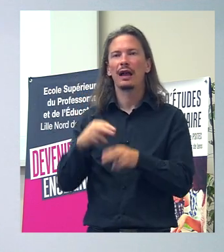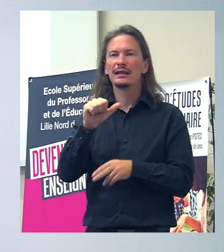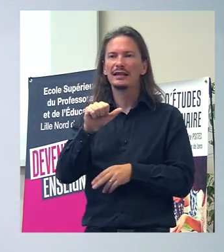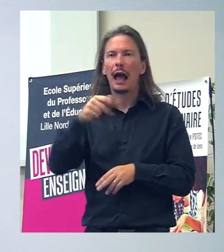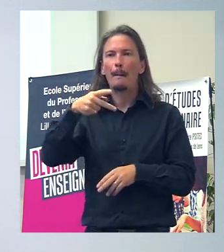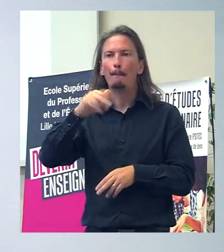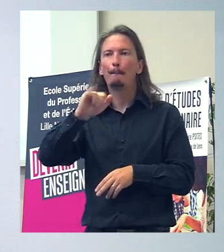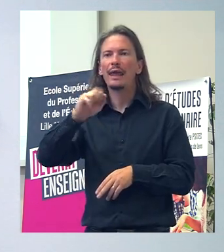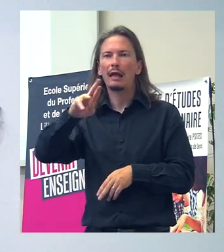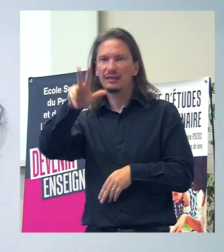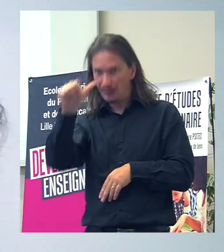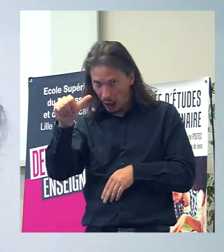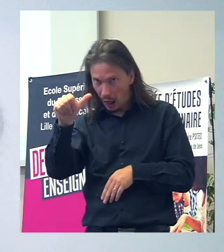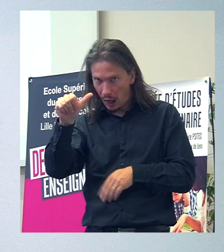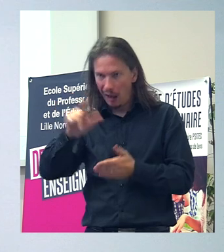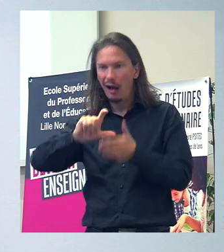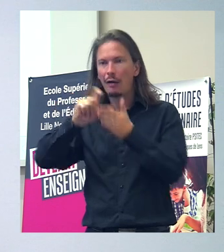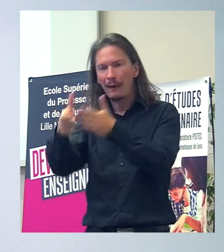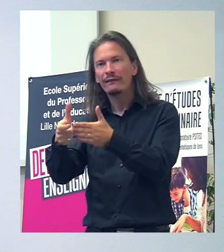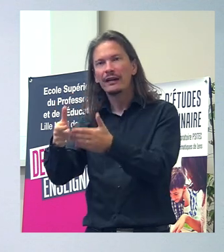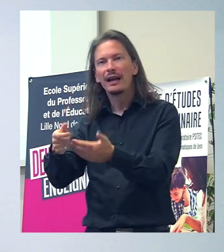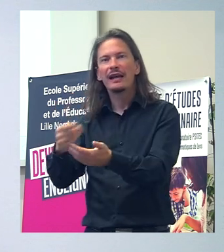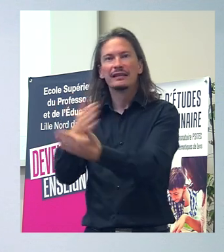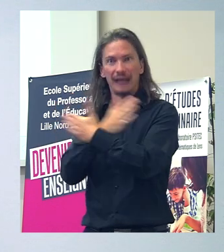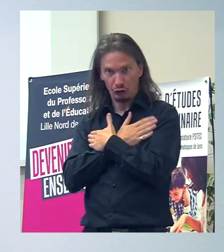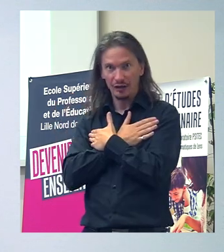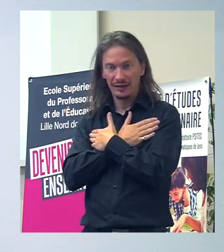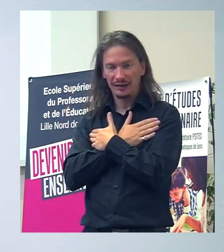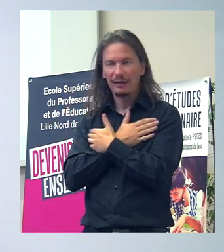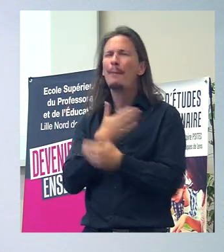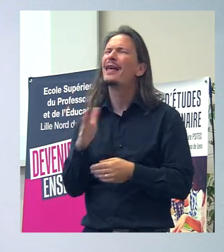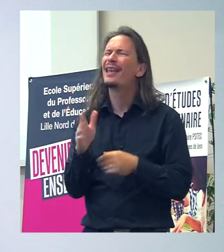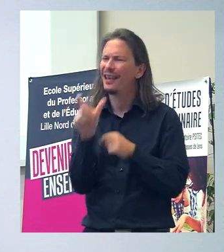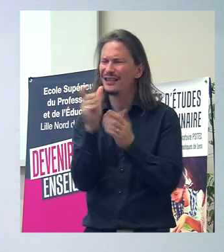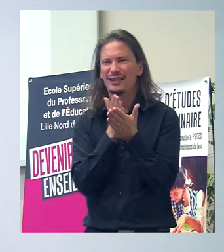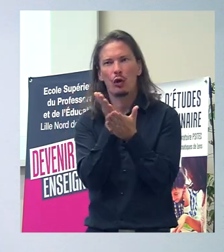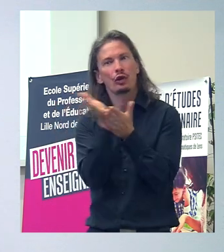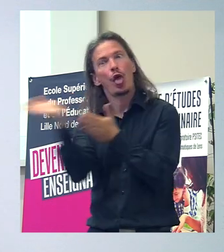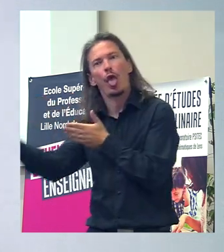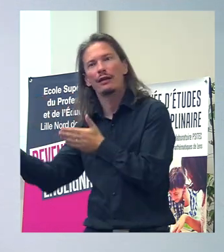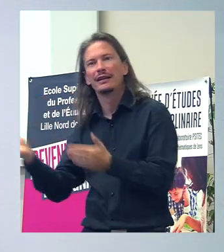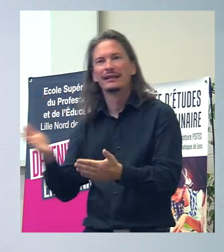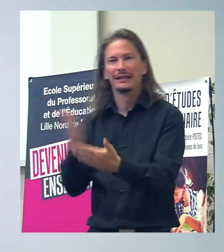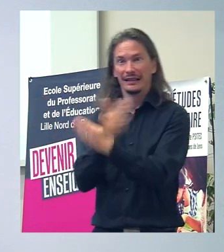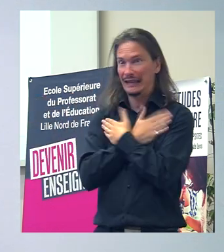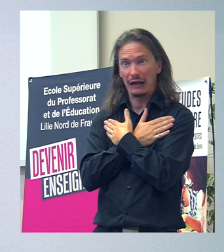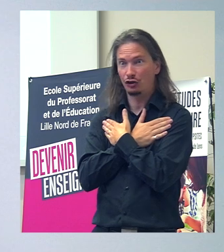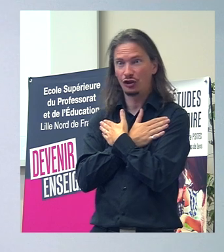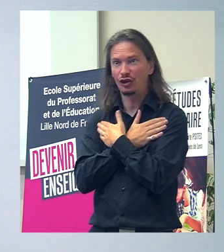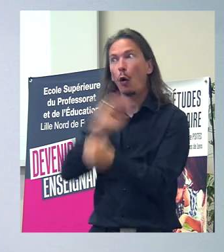sapientia » et puis par la sagesse, mais qui ne voulait plus dire « savoir », mais qui voulait dire